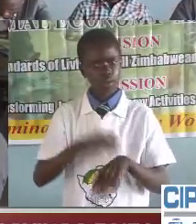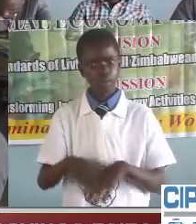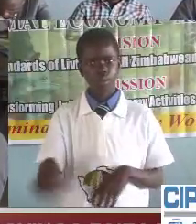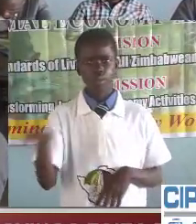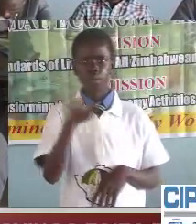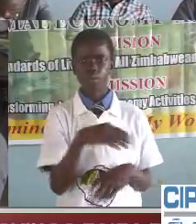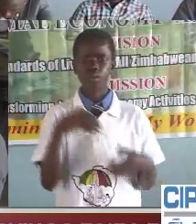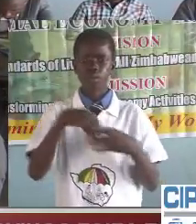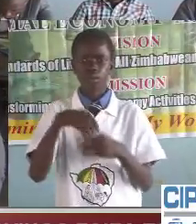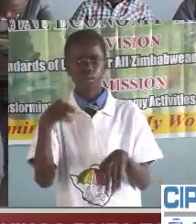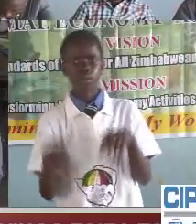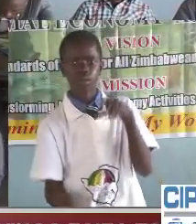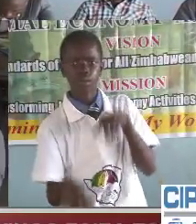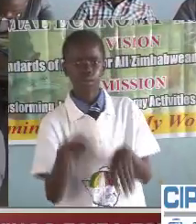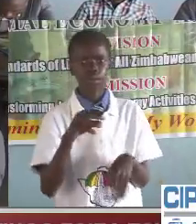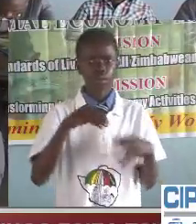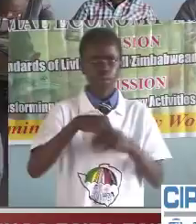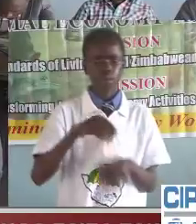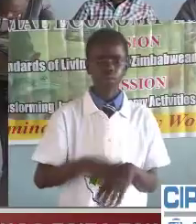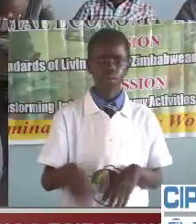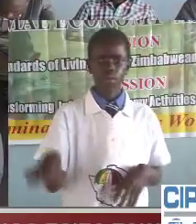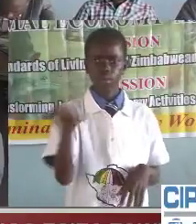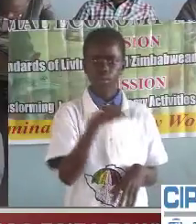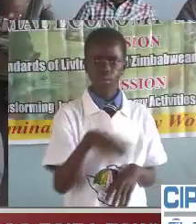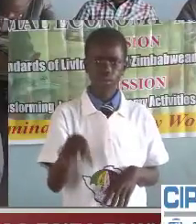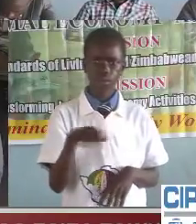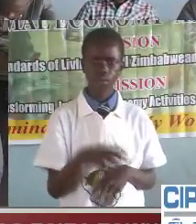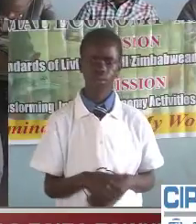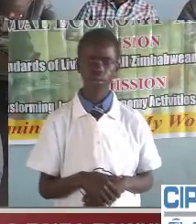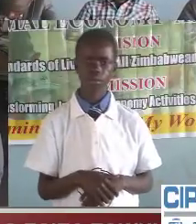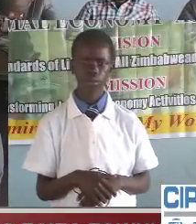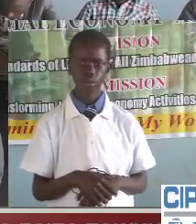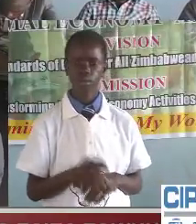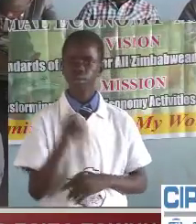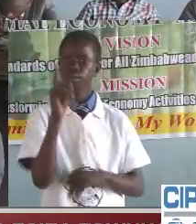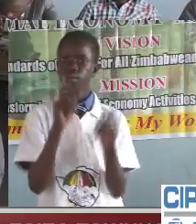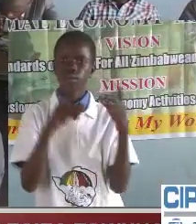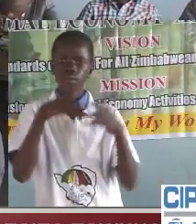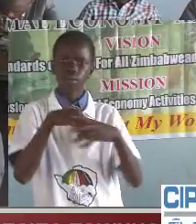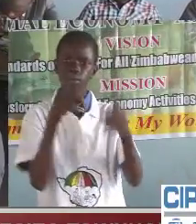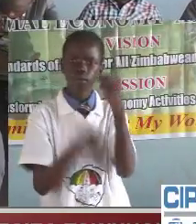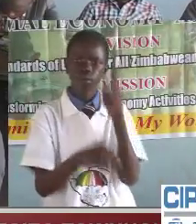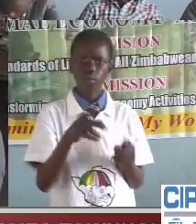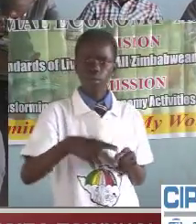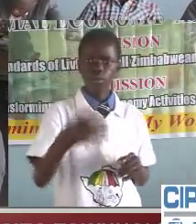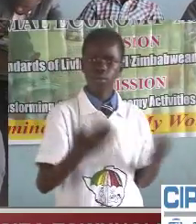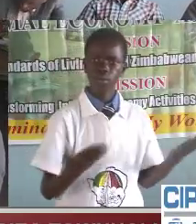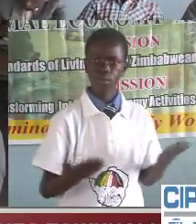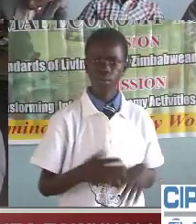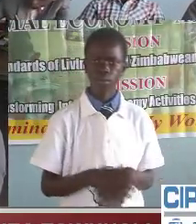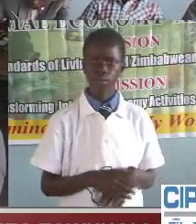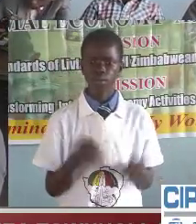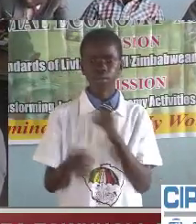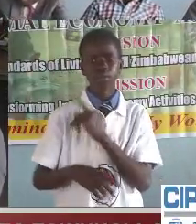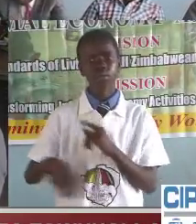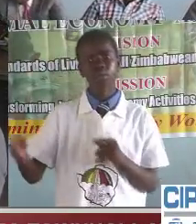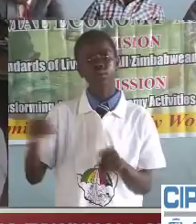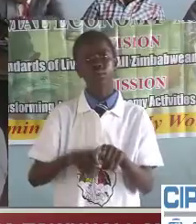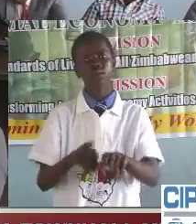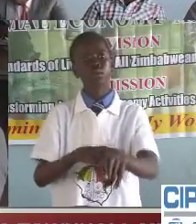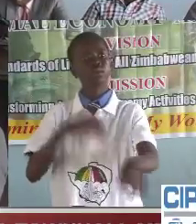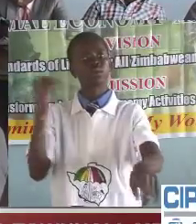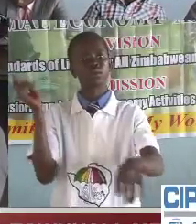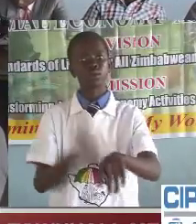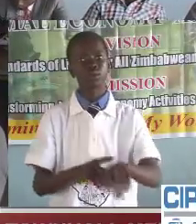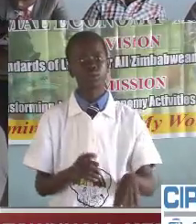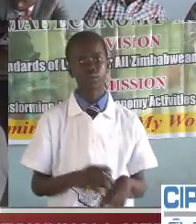tine varema hunoda mawheelchair, mune mapoto, vanofamba sei, vanosvika nguva yekwavanoenda. Saka tokumbira